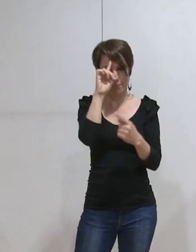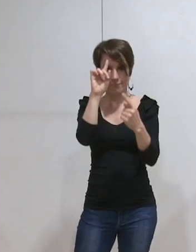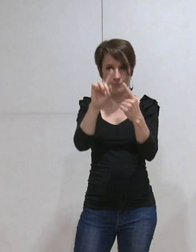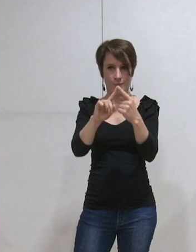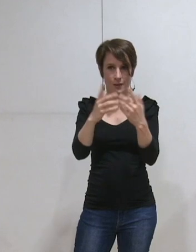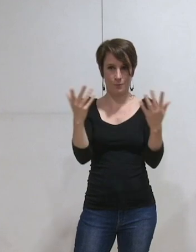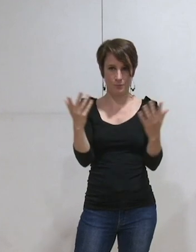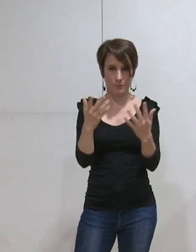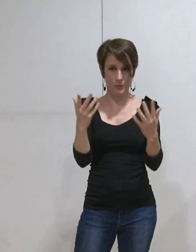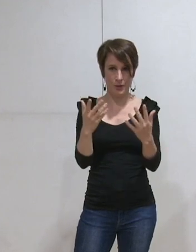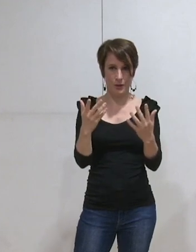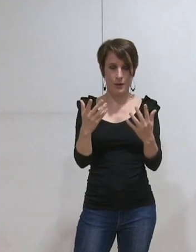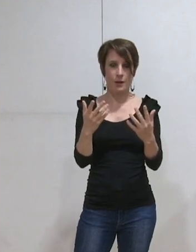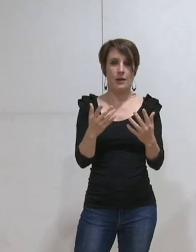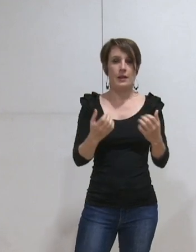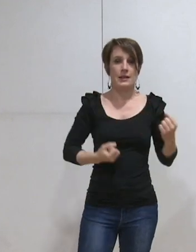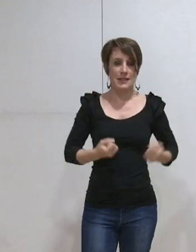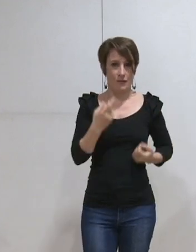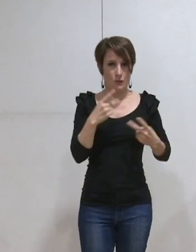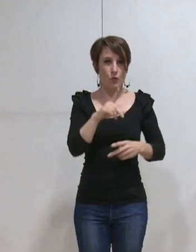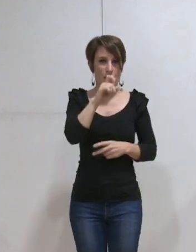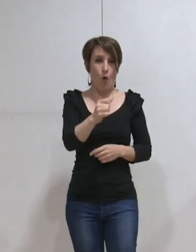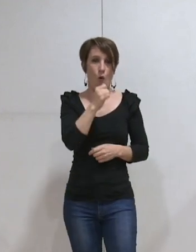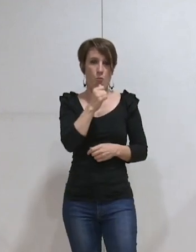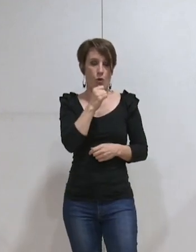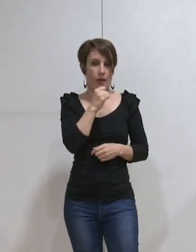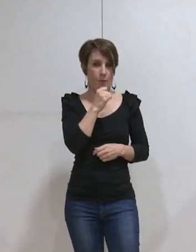transfère du service public de l'eau potable à la